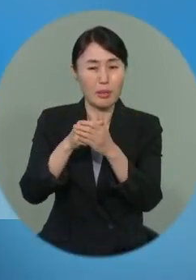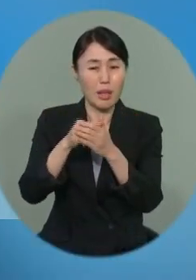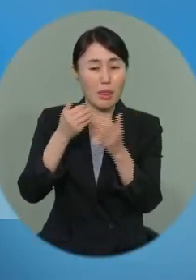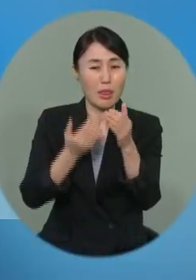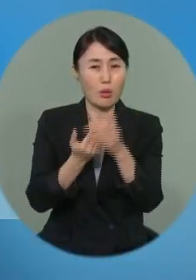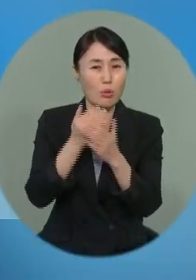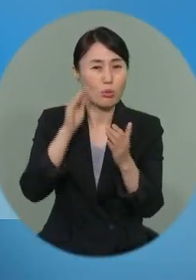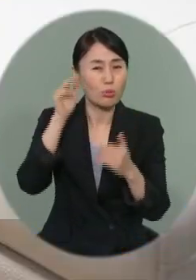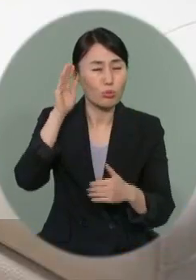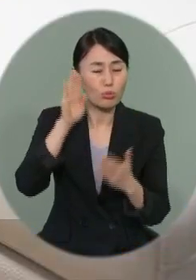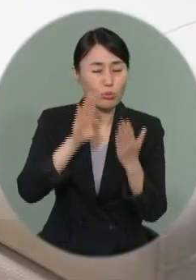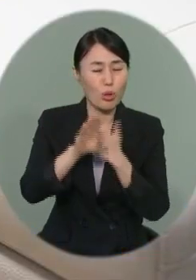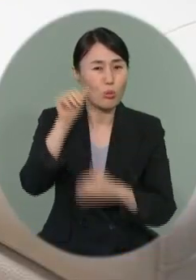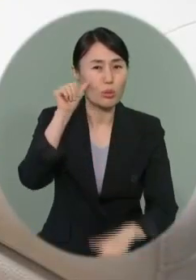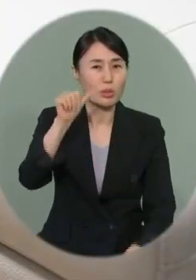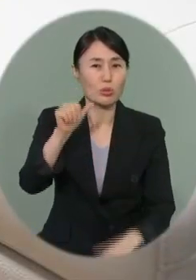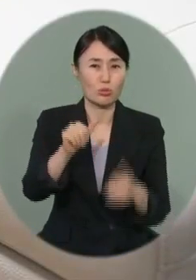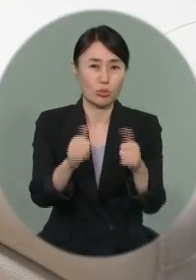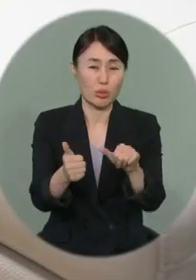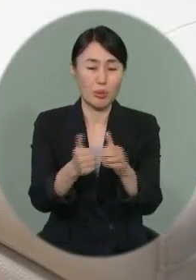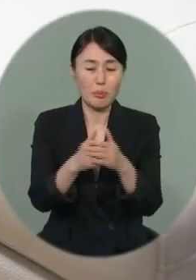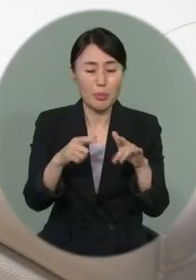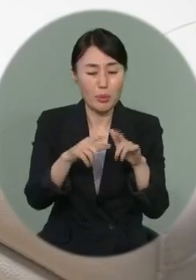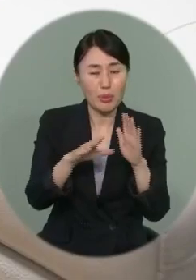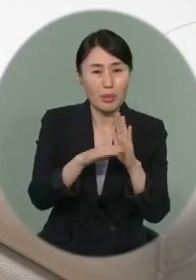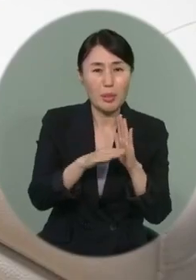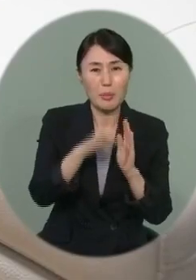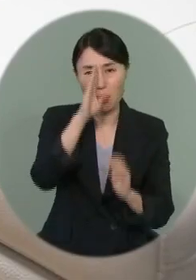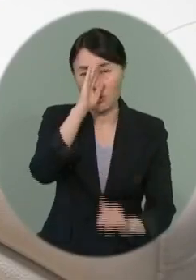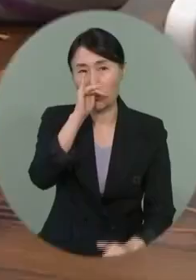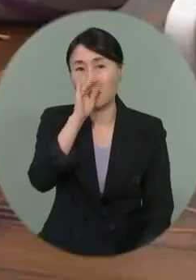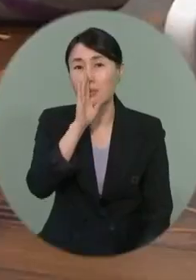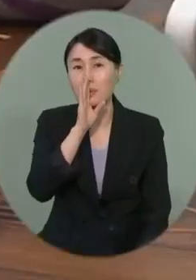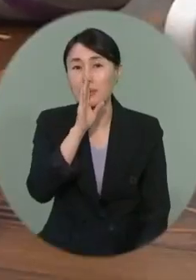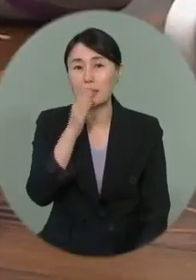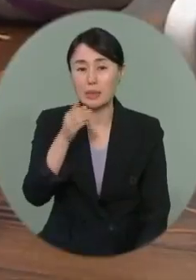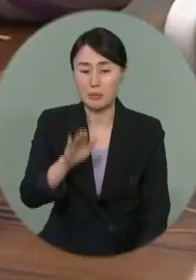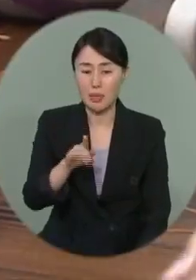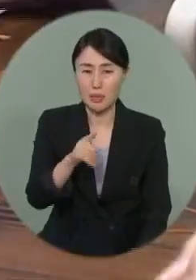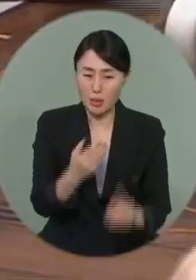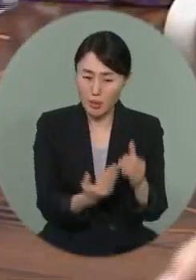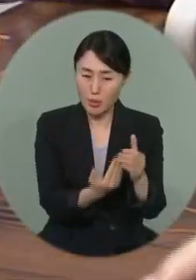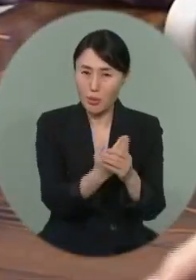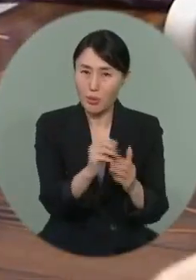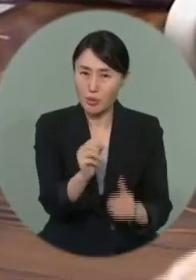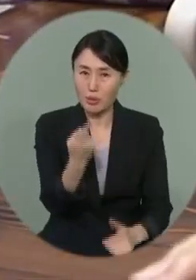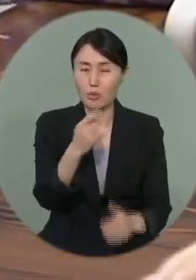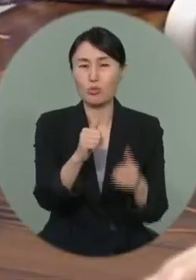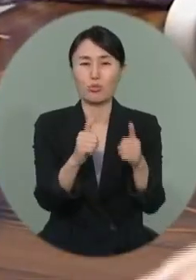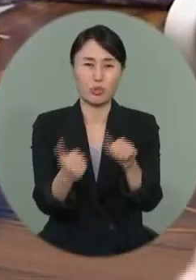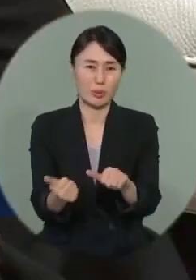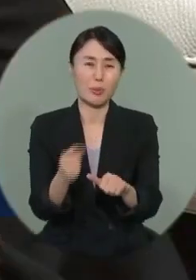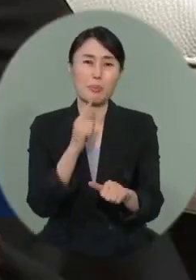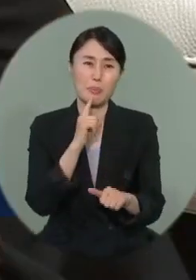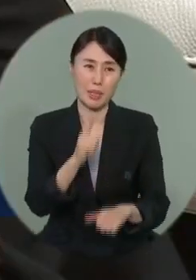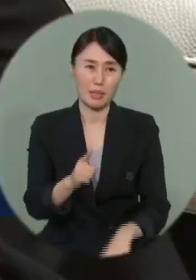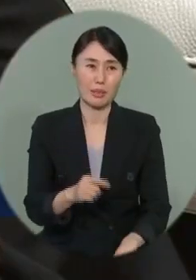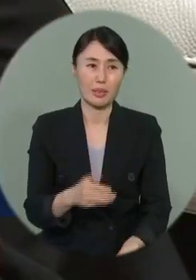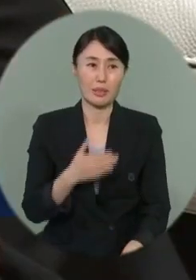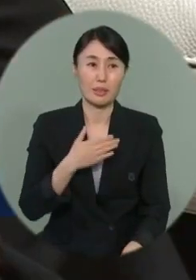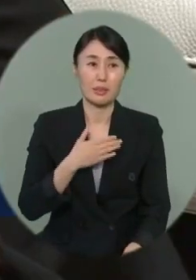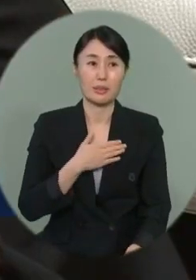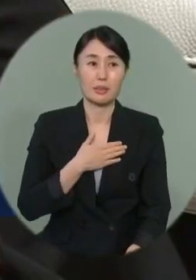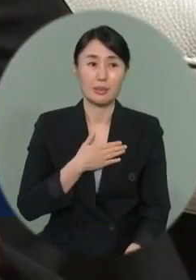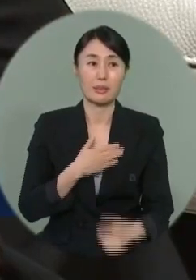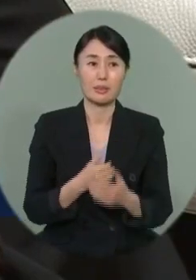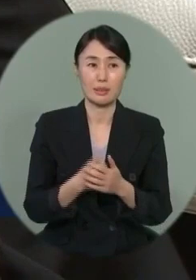숨졌습니다. 유족들은 김 씨가 평소 지병을 앓고 있었지만 이 사고가 사망의 원인이라고 주장합니다. 그래서 나보다가